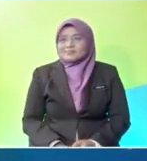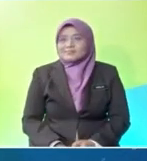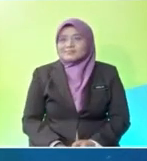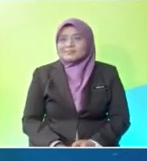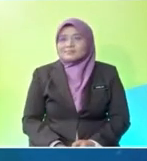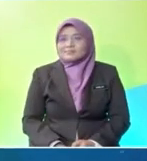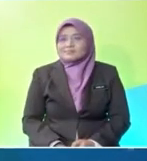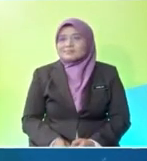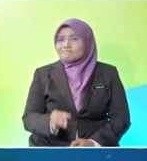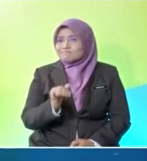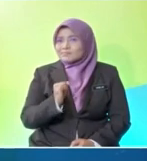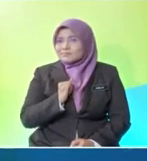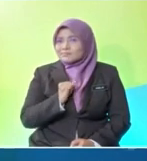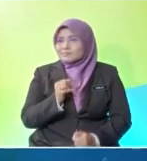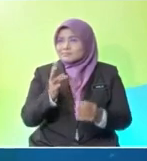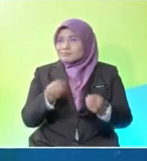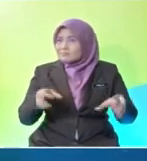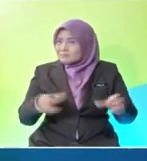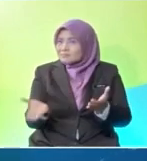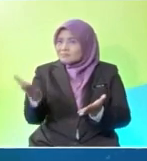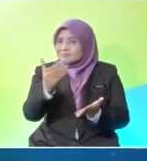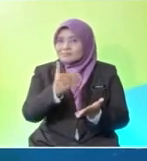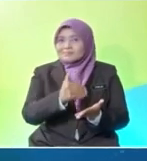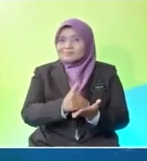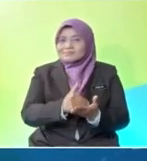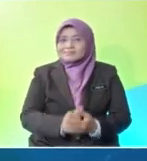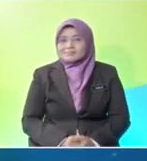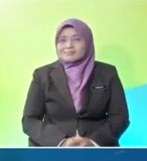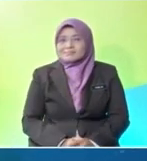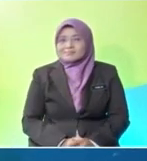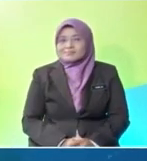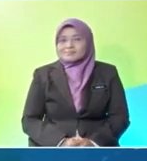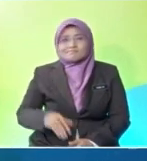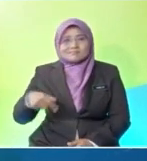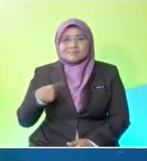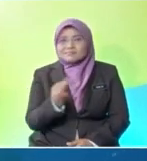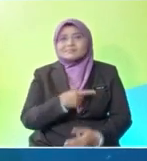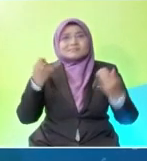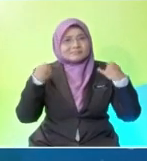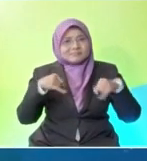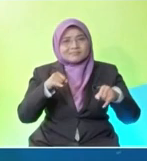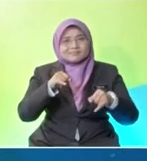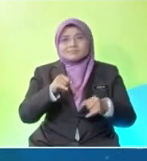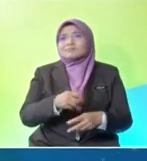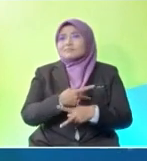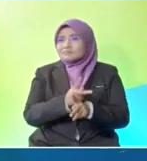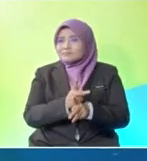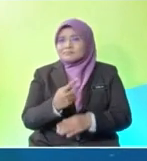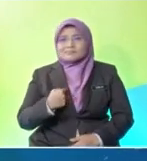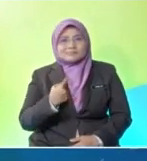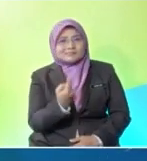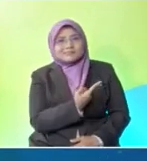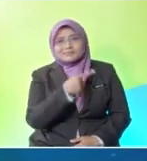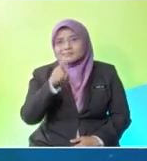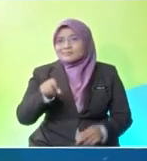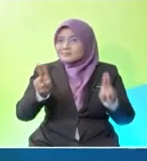buat yang sebenarnya ataupun sayur yang suka Berniaga ya sebelum kita Berniaga dan menjual produk Ini mesti di tengah uji gaji baik kali kan itu